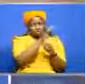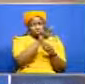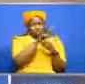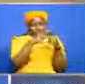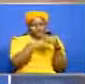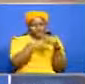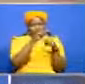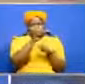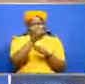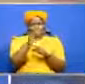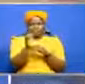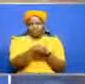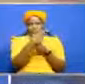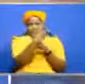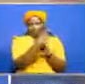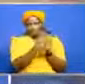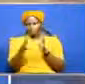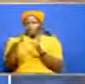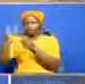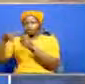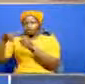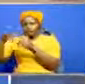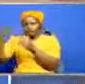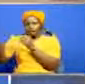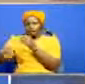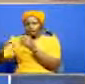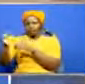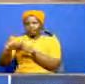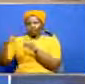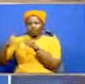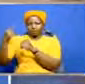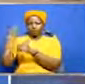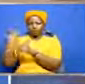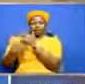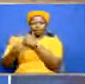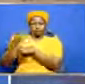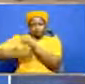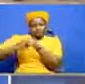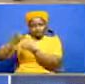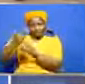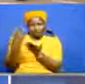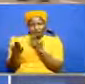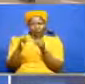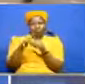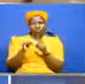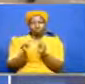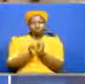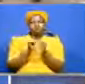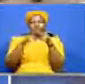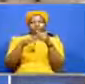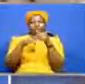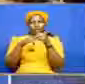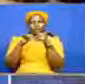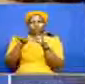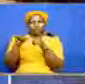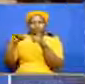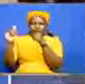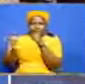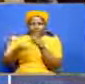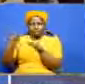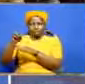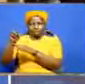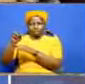kati ya mwezi Aprili na mwishoni mwa mwezi Juni mwaka jana, ikilinganishwa na watu milioni 17.6 wa robo ya mwaka